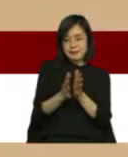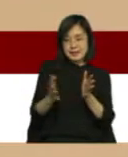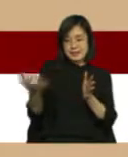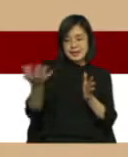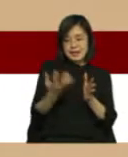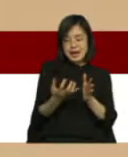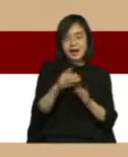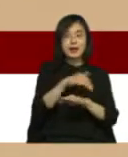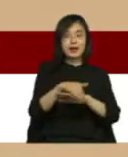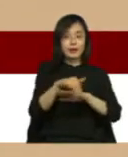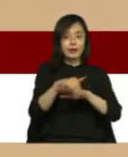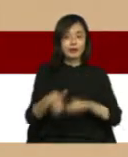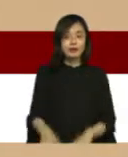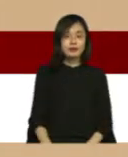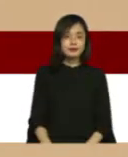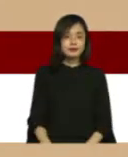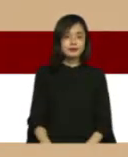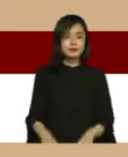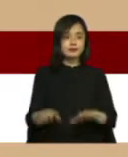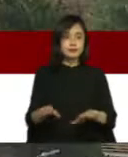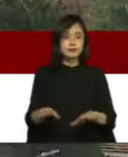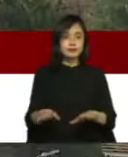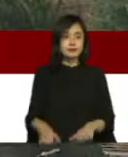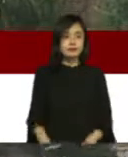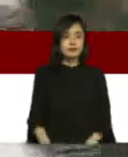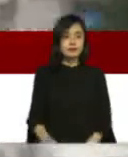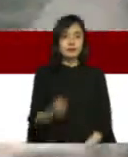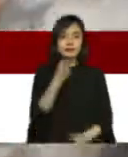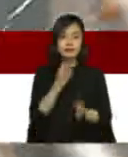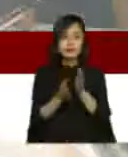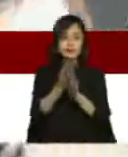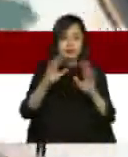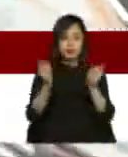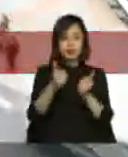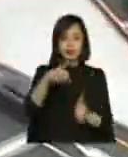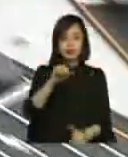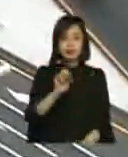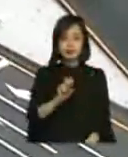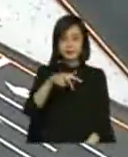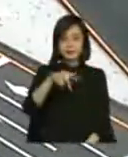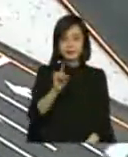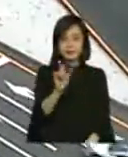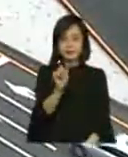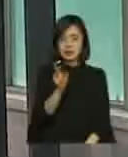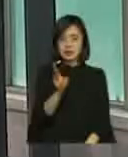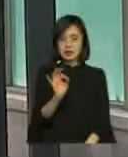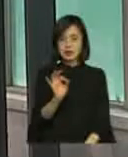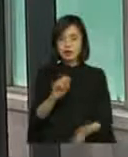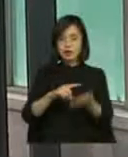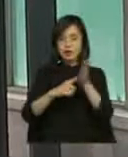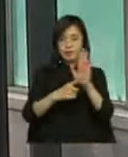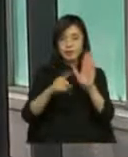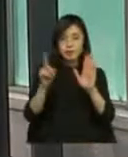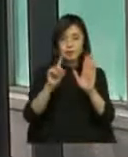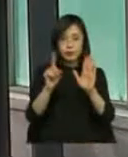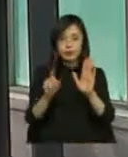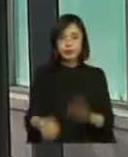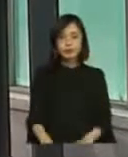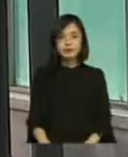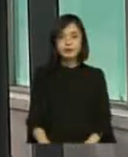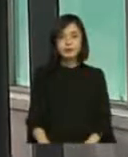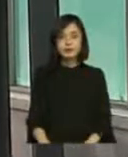확보하기 위한 개정조례안을 발의했습니다. 역세권의 범위를 확대해 사업 대상지를 추가 확보하기 위한